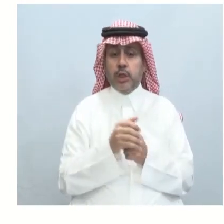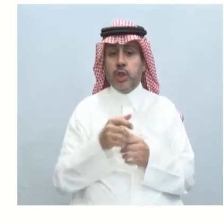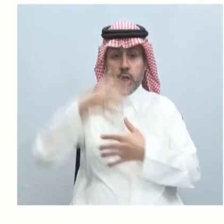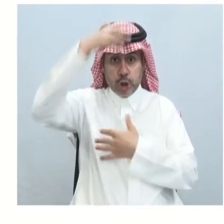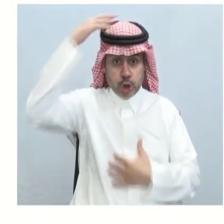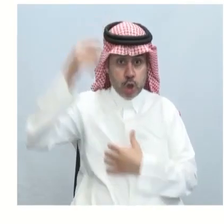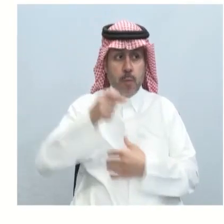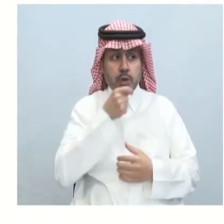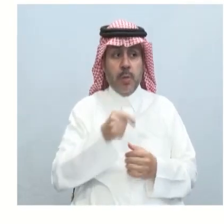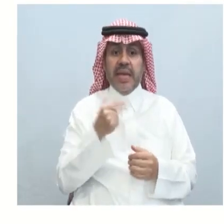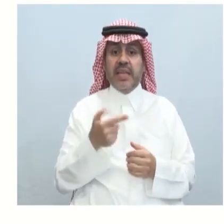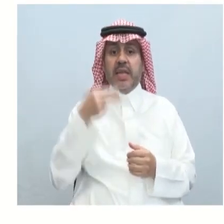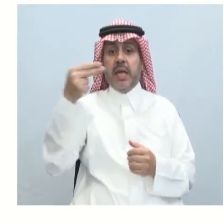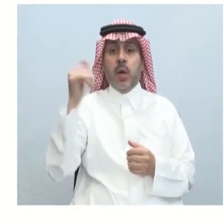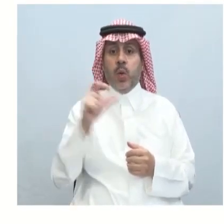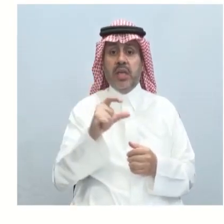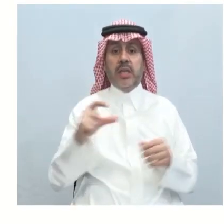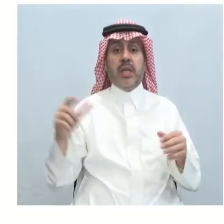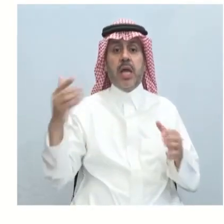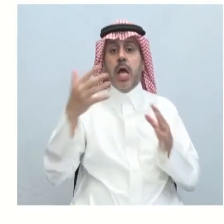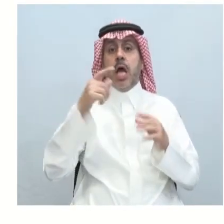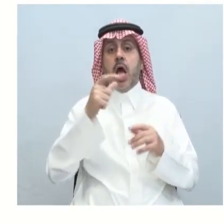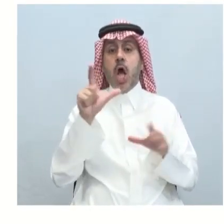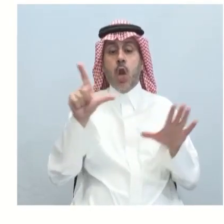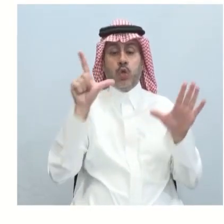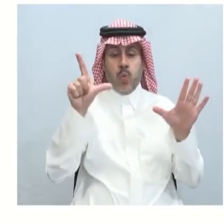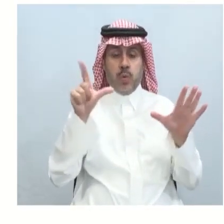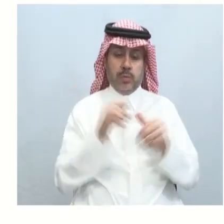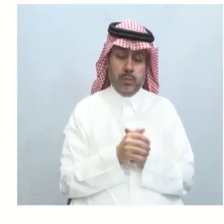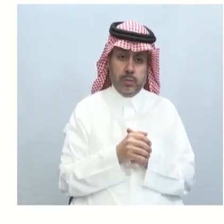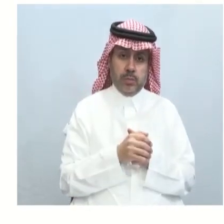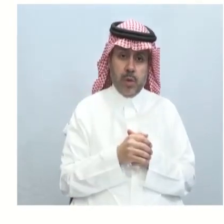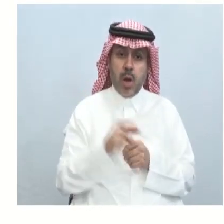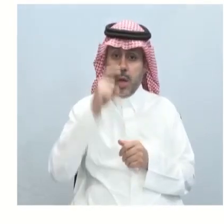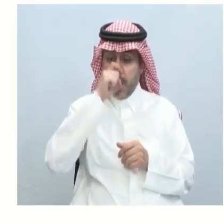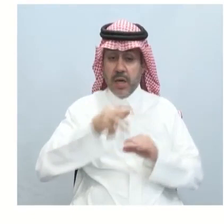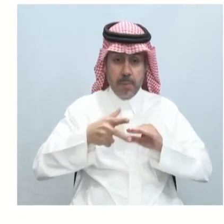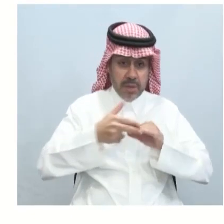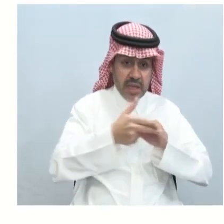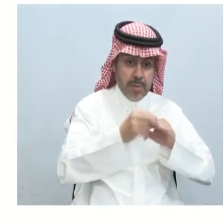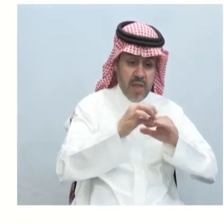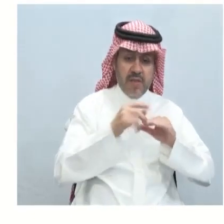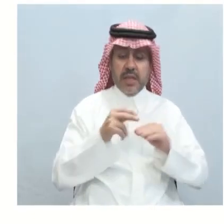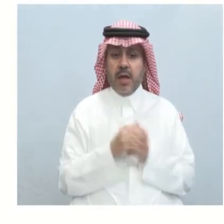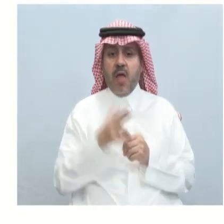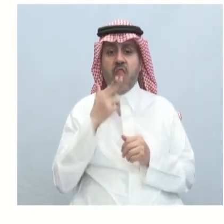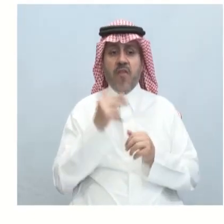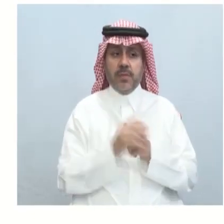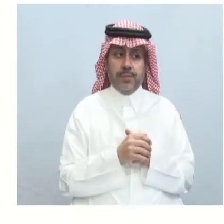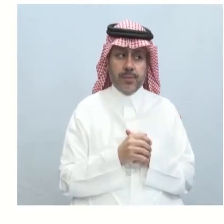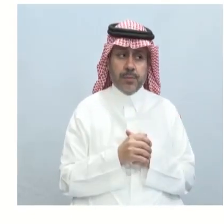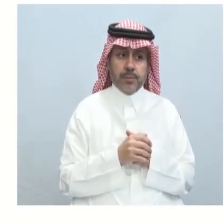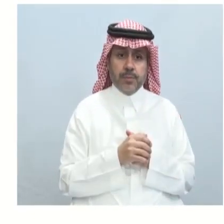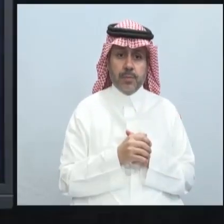الاسبوع وكان يامر بتقليم الاظافر فاذا يا ابنائي